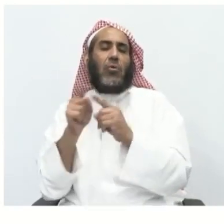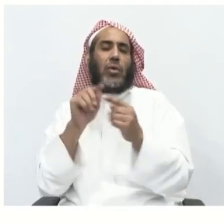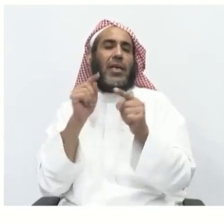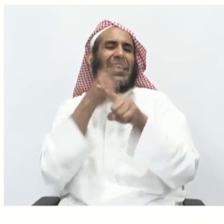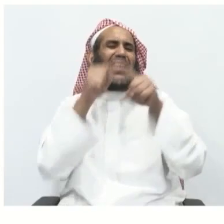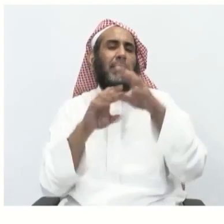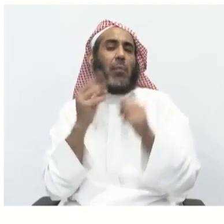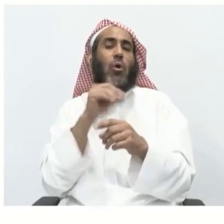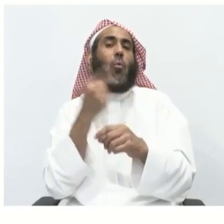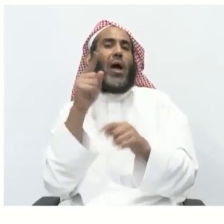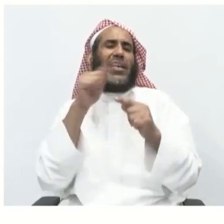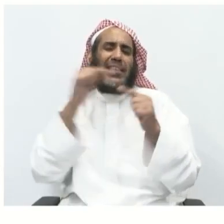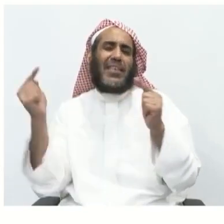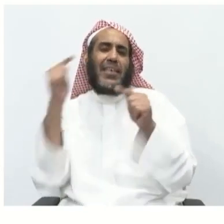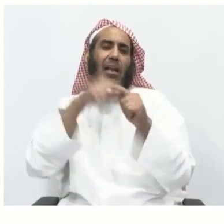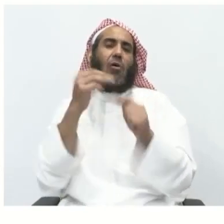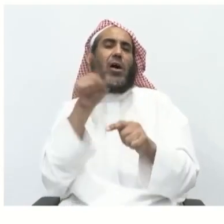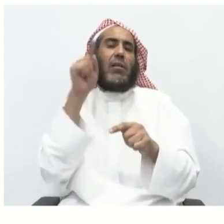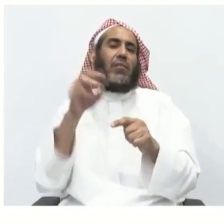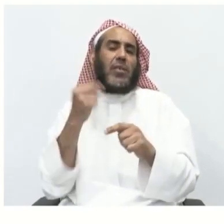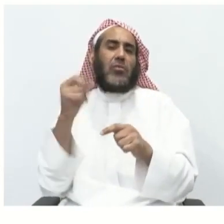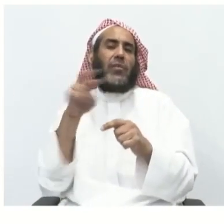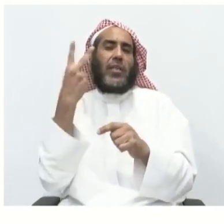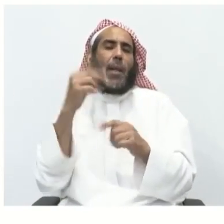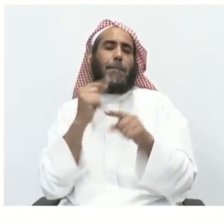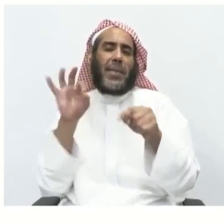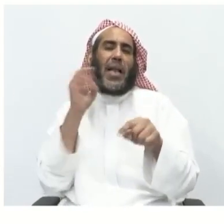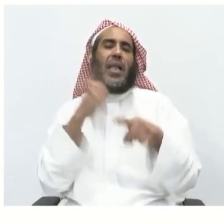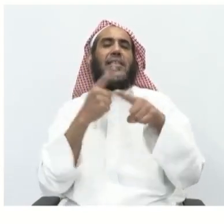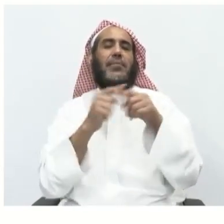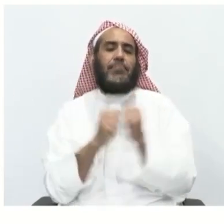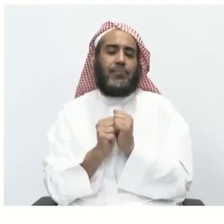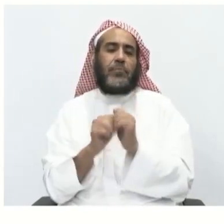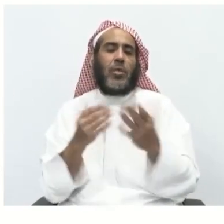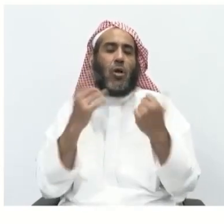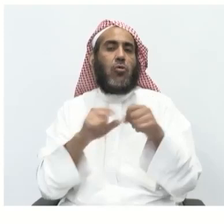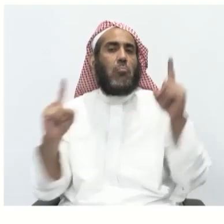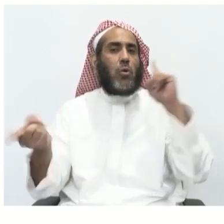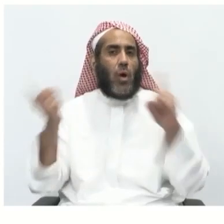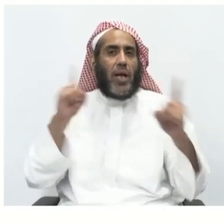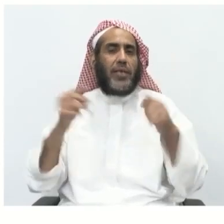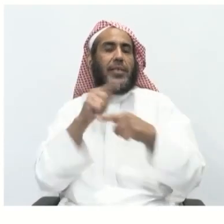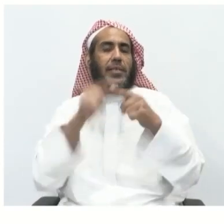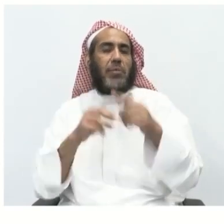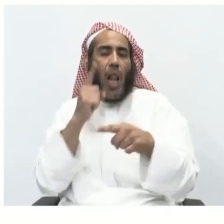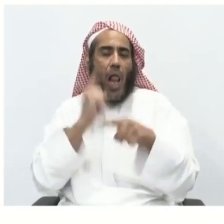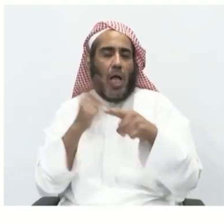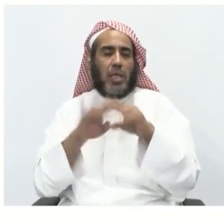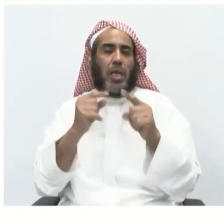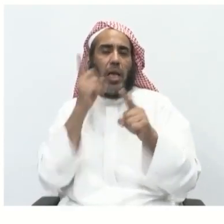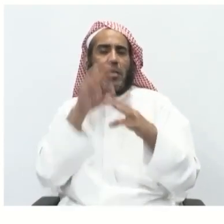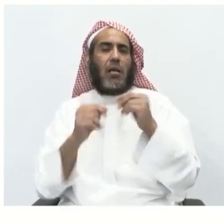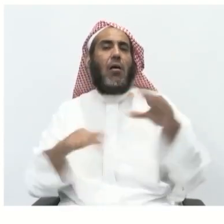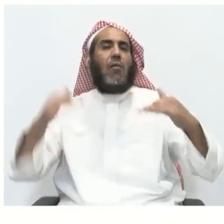النسبه الموليه واحد الى واحد فاصله صفر اثنين من الحديد ثم نقارن نسبه الحديد الى